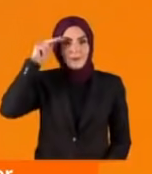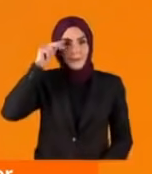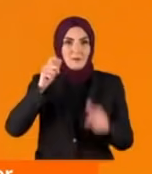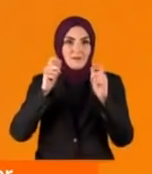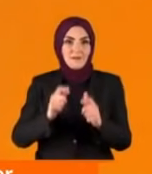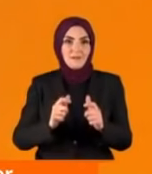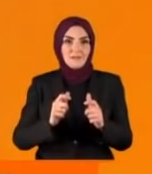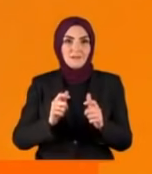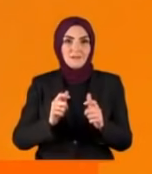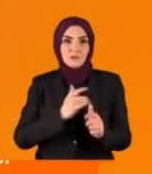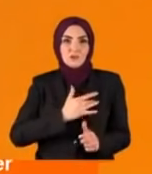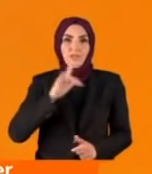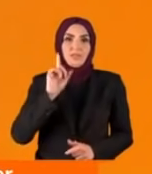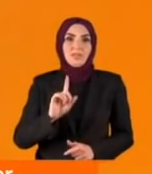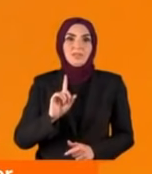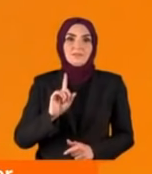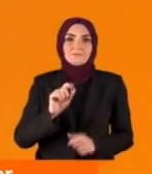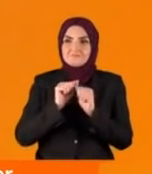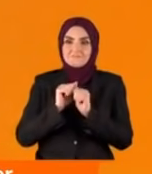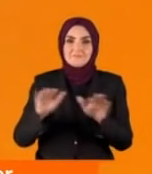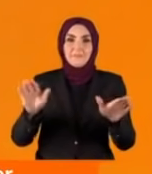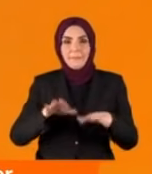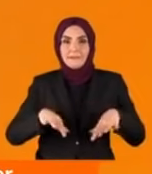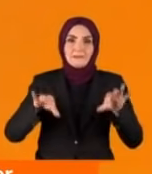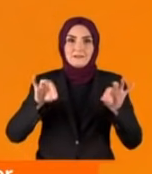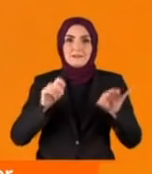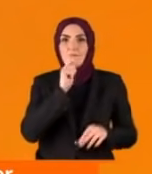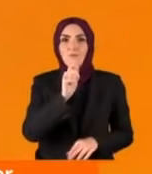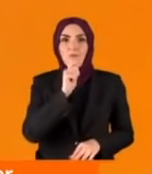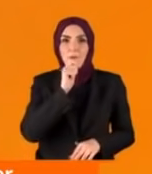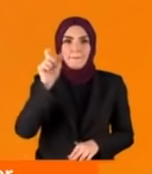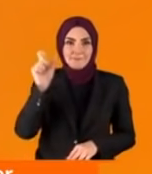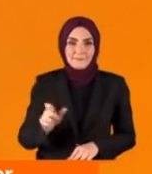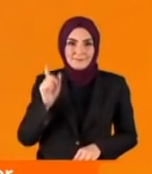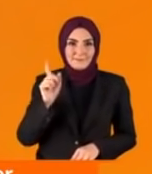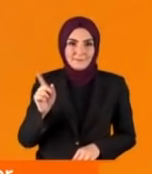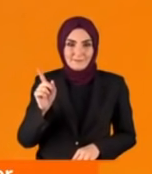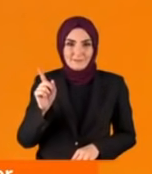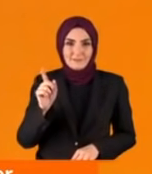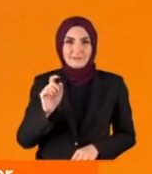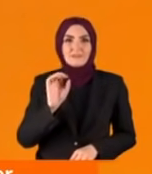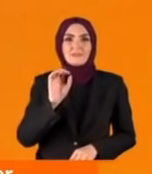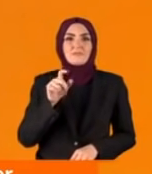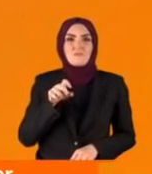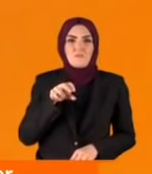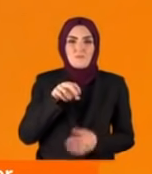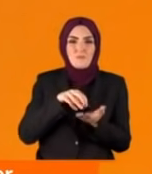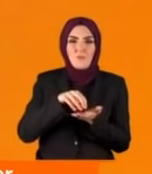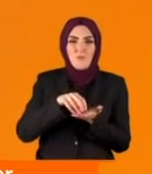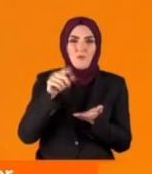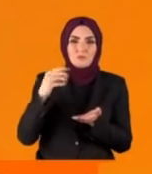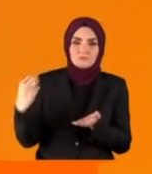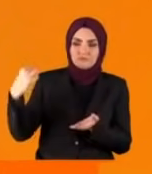Amerika'da canlı yayın hazırlığı yapan CNN muhabiri Manu Raju'nun üzerine bir böcek kondu. Üstelik o böcek öyle sık rastlanan bir